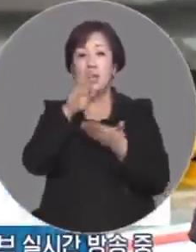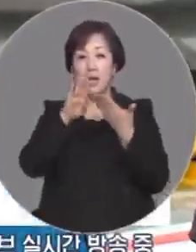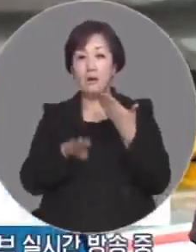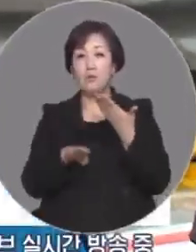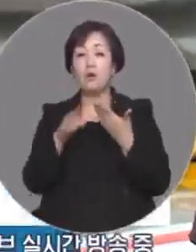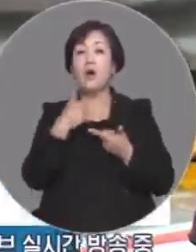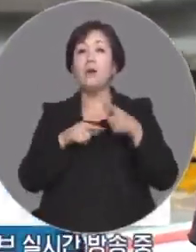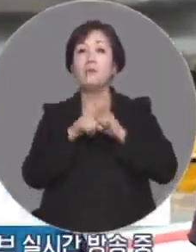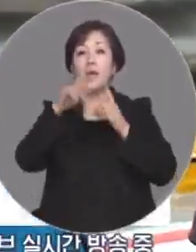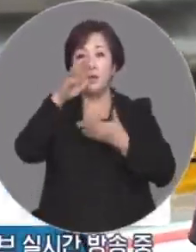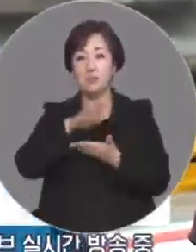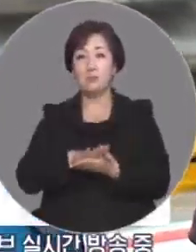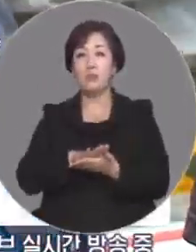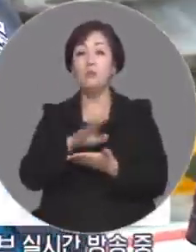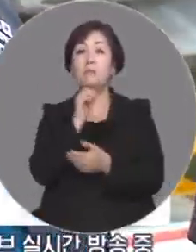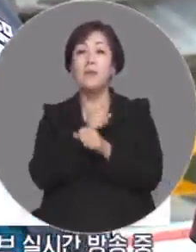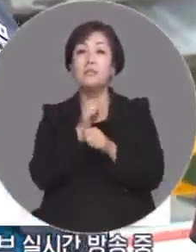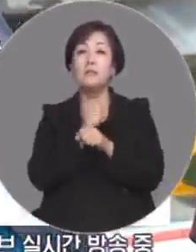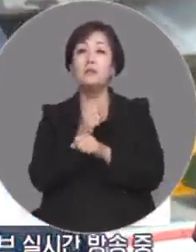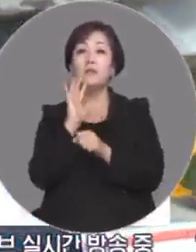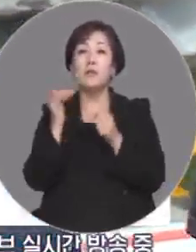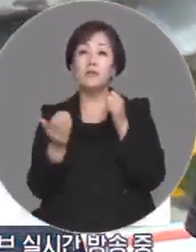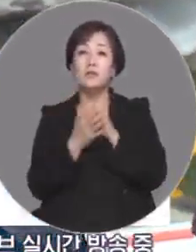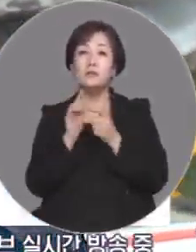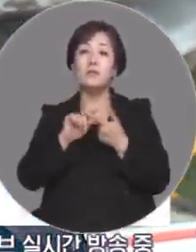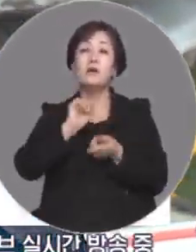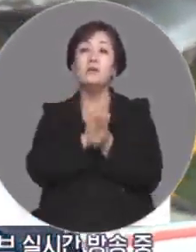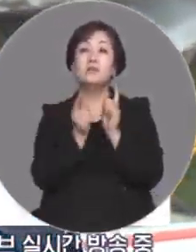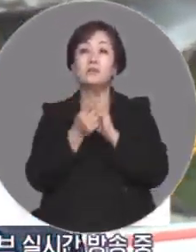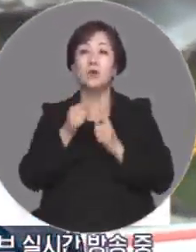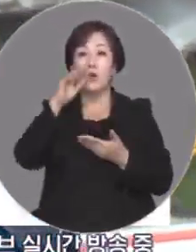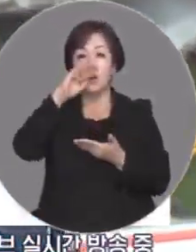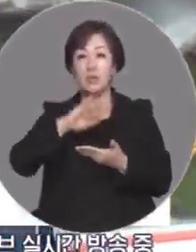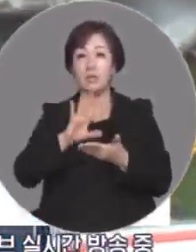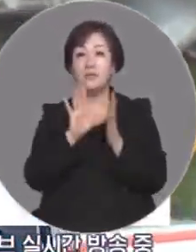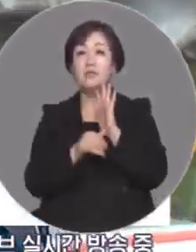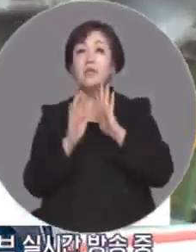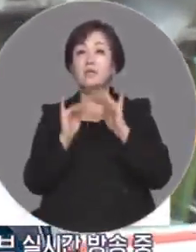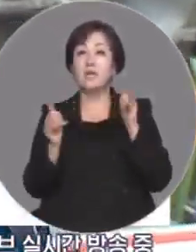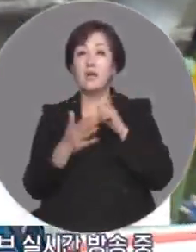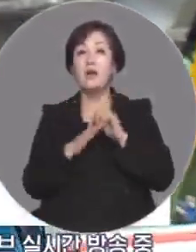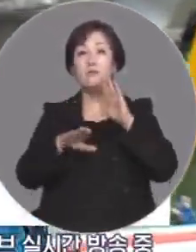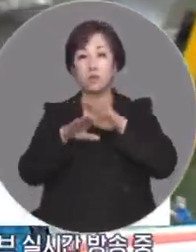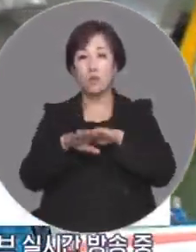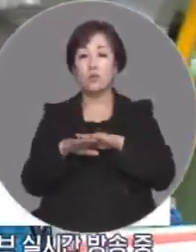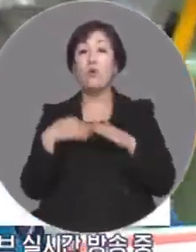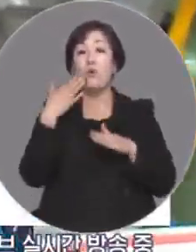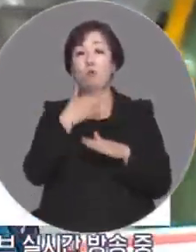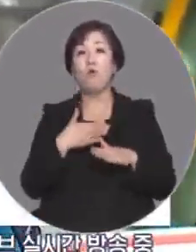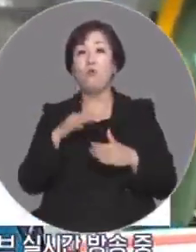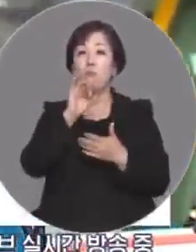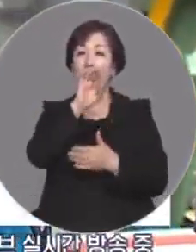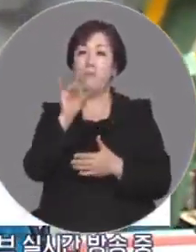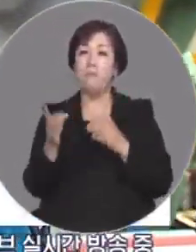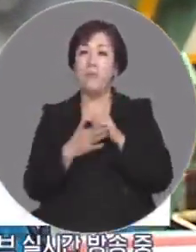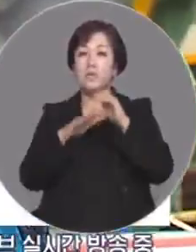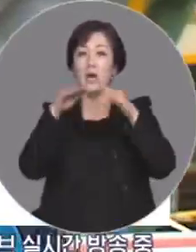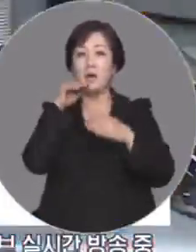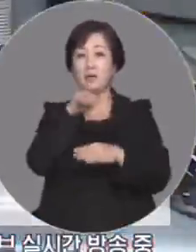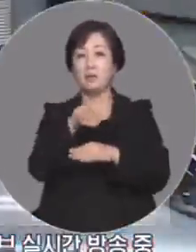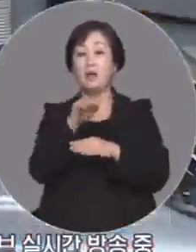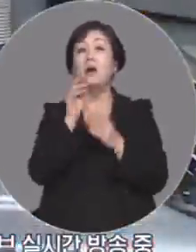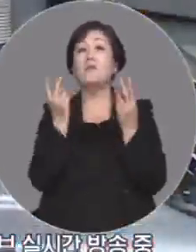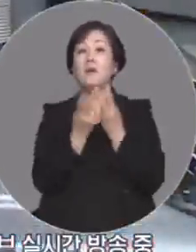내려와서 제품을 찍기 때문에 상부 구명이 내려올 때 사람이 손이나 신체 일부가 낄 수 있는 위험이